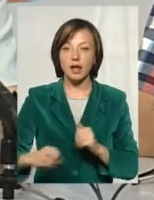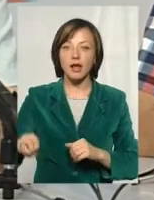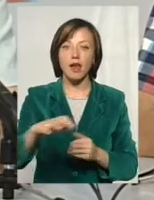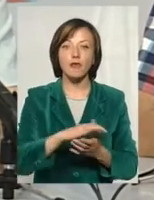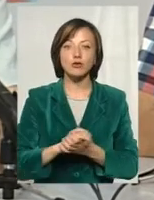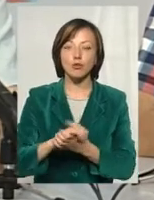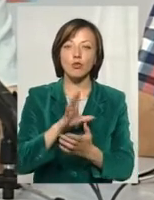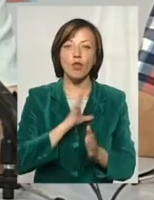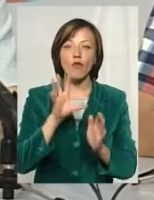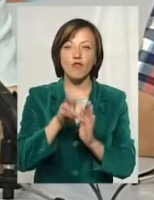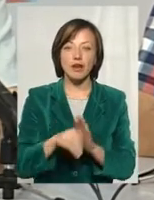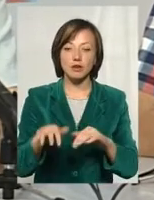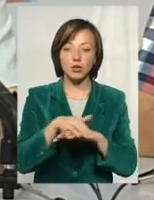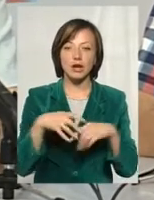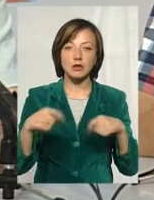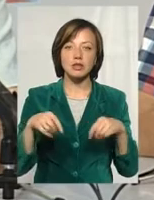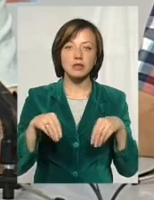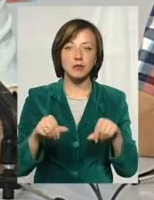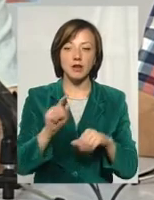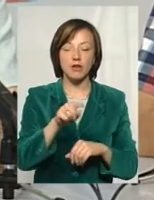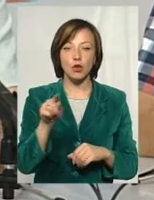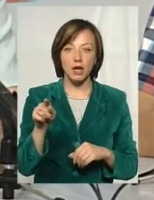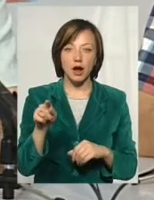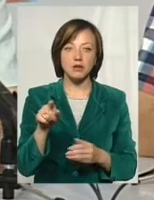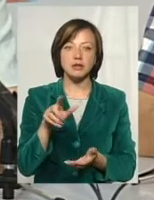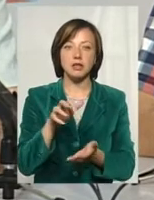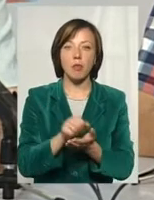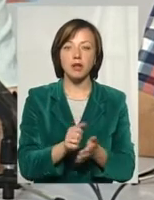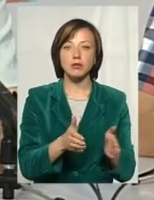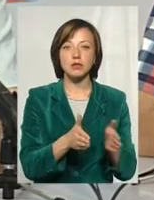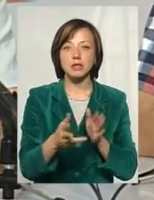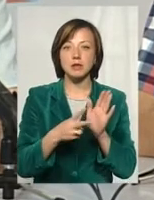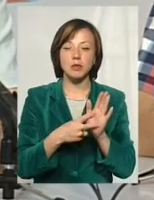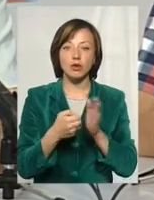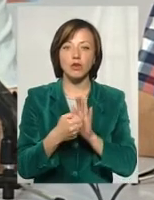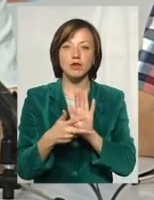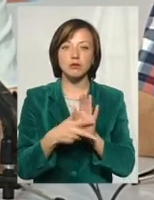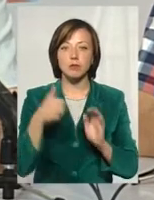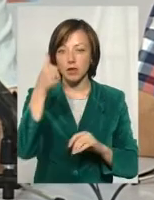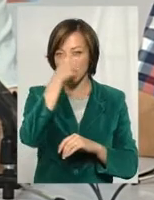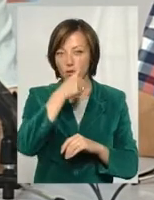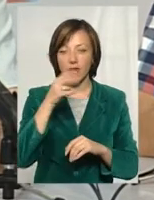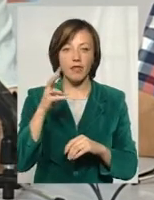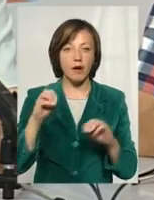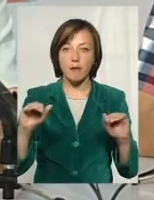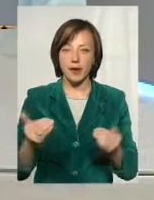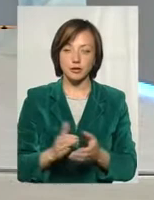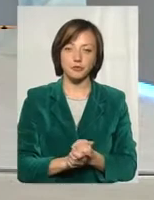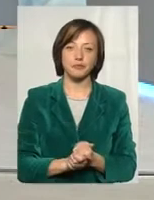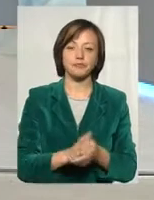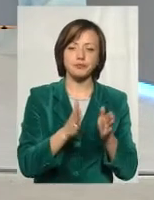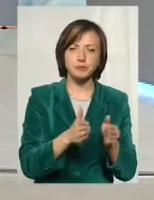яких був введено ринок землі, вони займалися підготовкою від 7 до 8 років. Не менше. Тобто